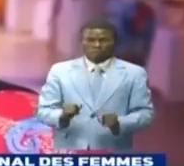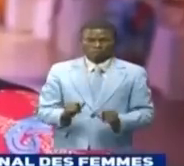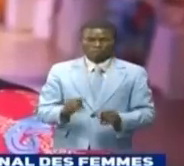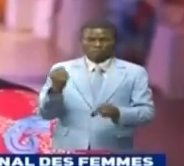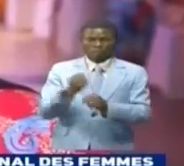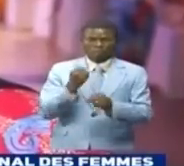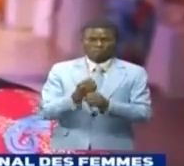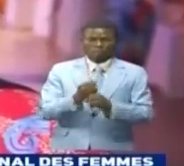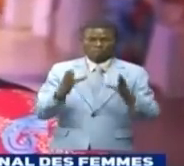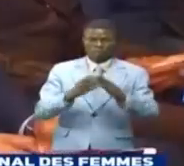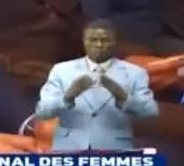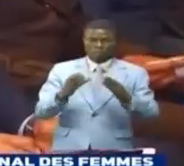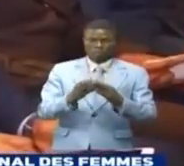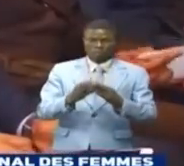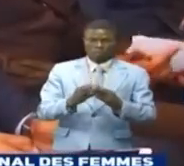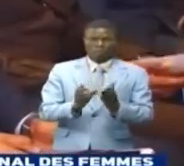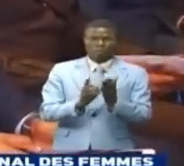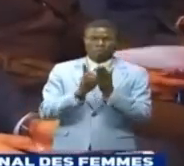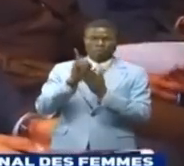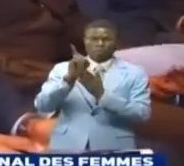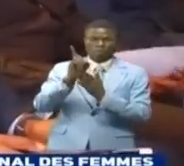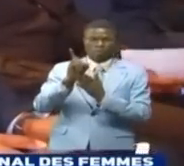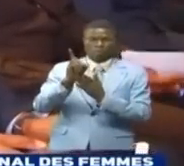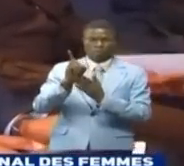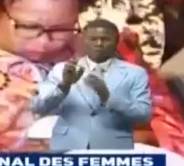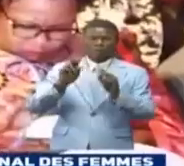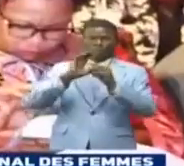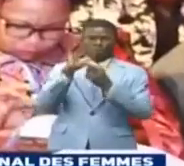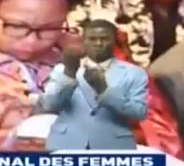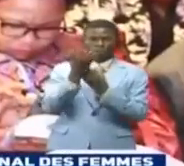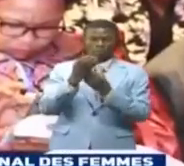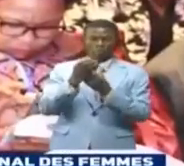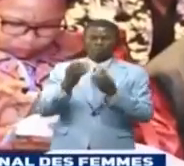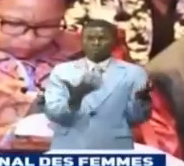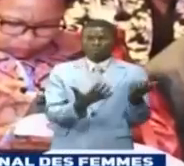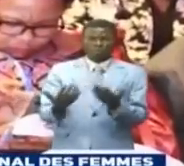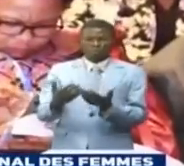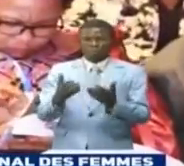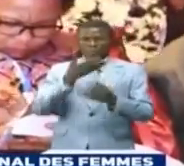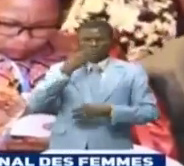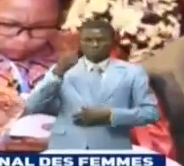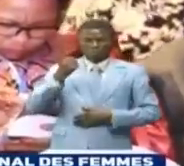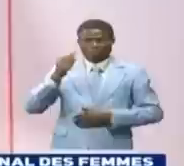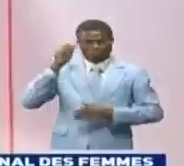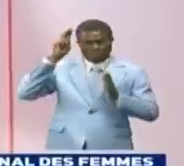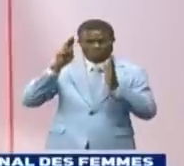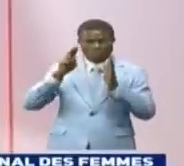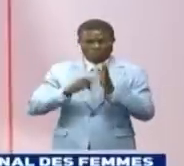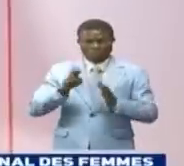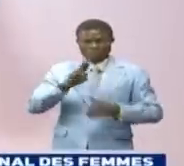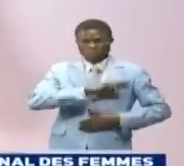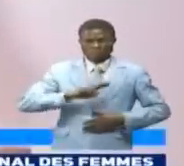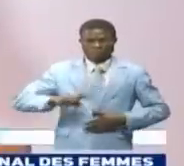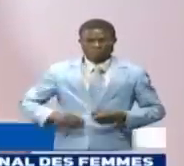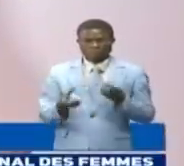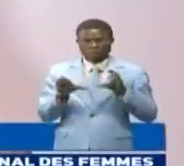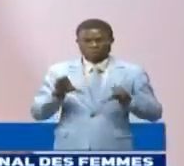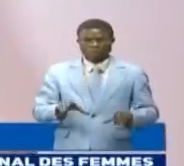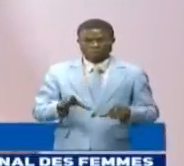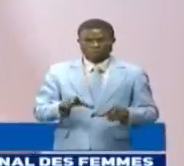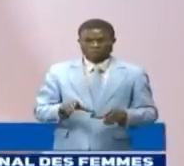travaillant ensemble pour l'émergence d'une culture numérique. Le gouvernement de la République démocratique du Congo